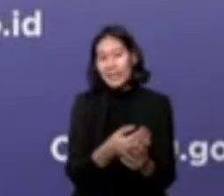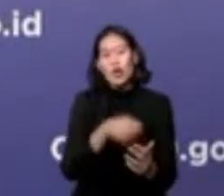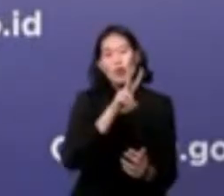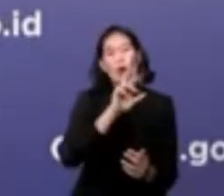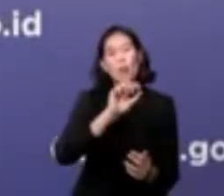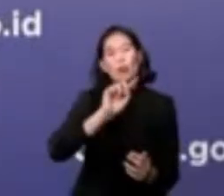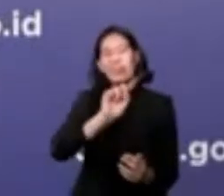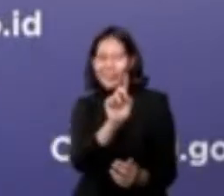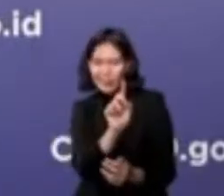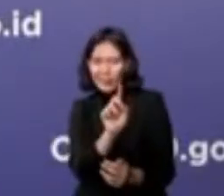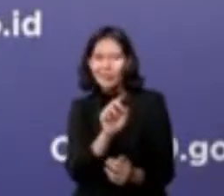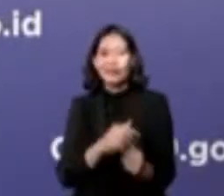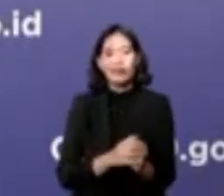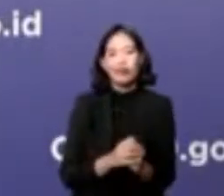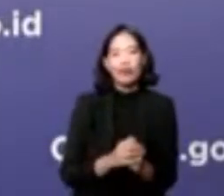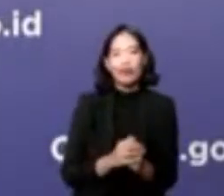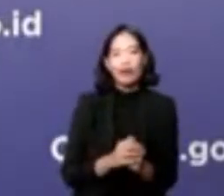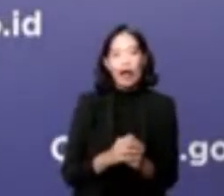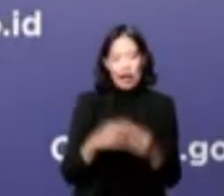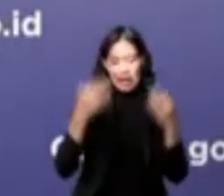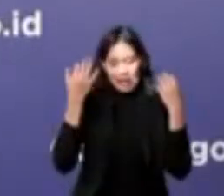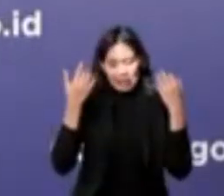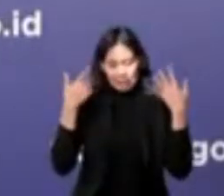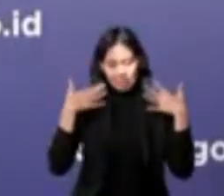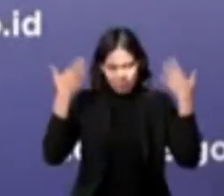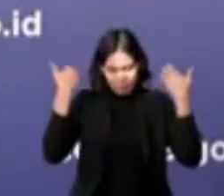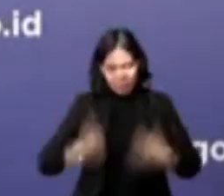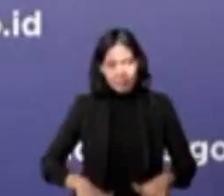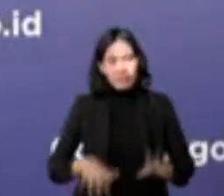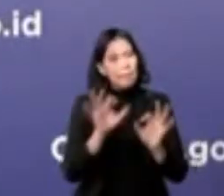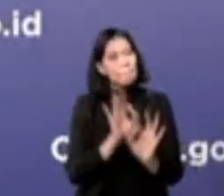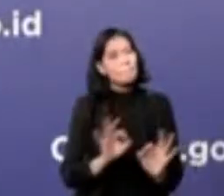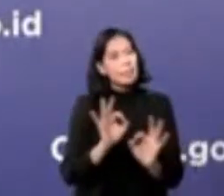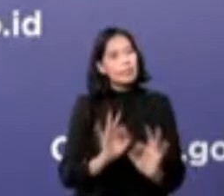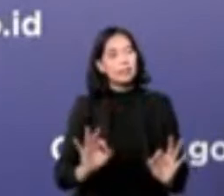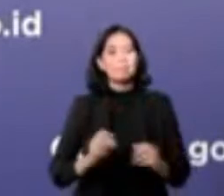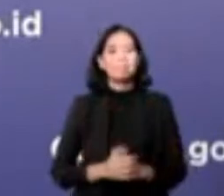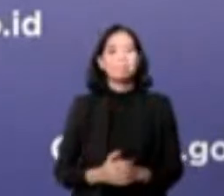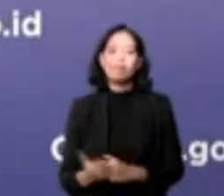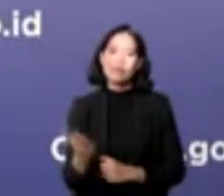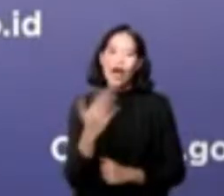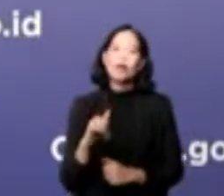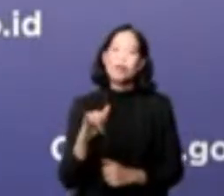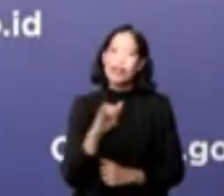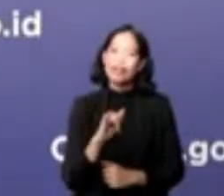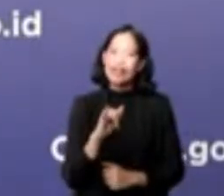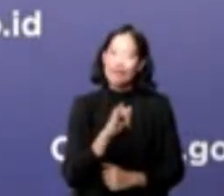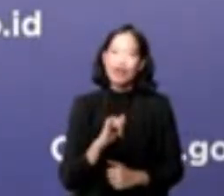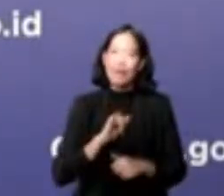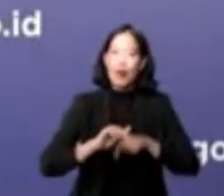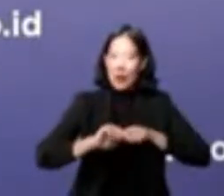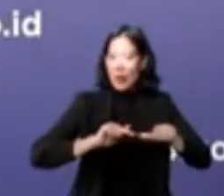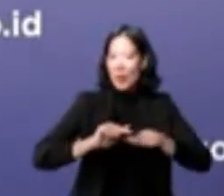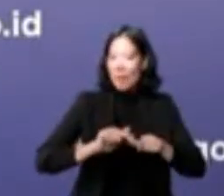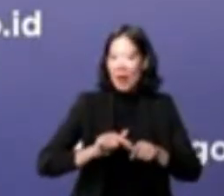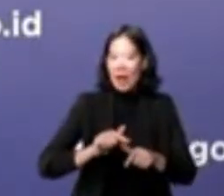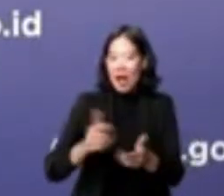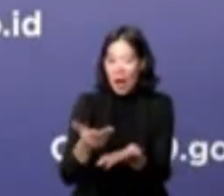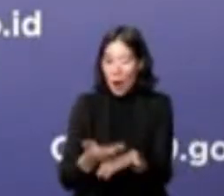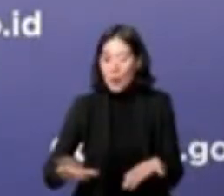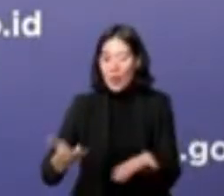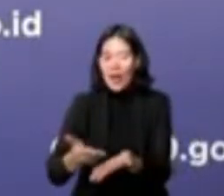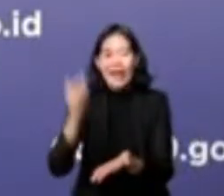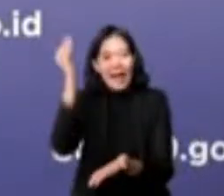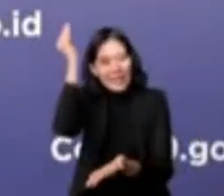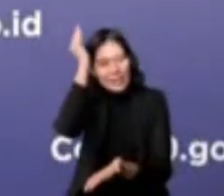minimal 20 detik dan menjalankan perilaku hidup bersih dan gaya hidup sehat. Yuk semangat berlomba, jadikan wilayah kita